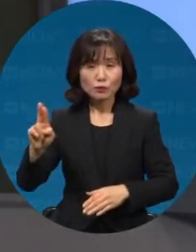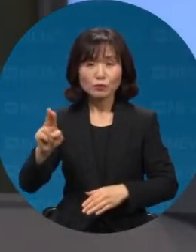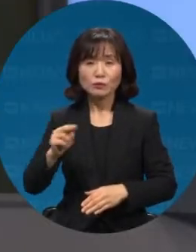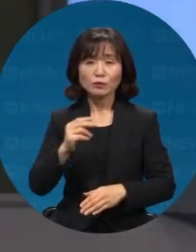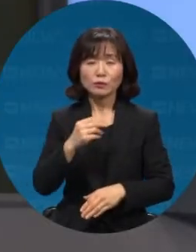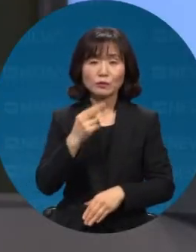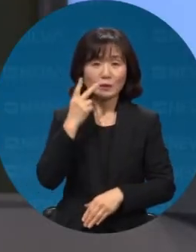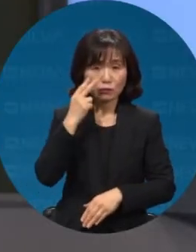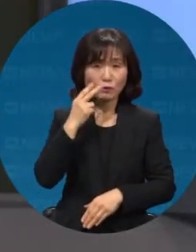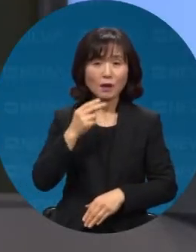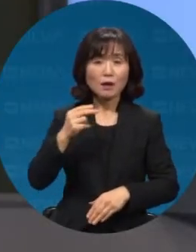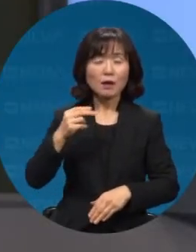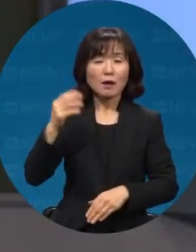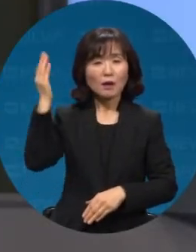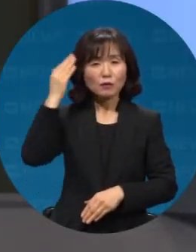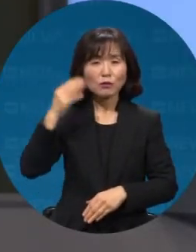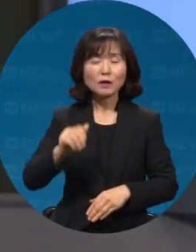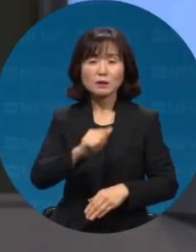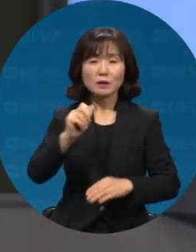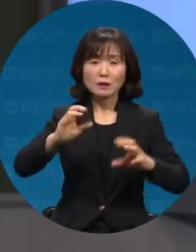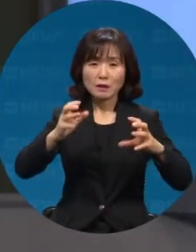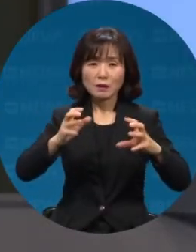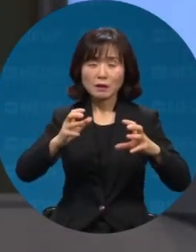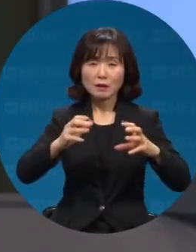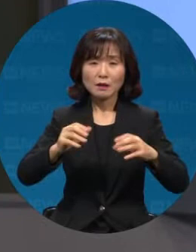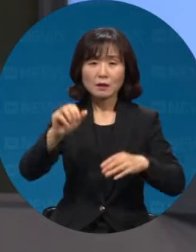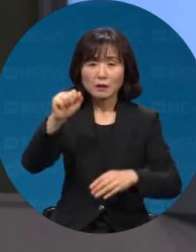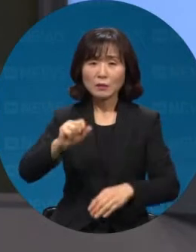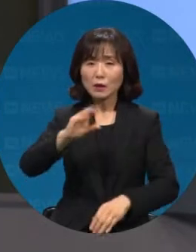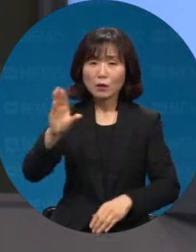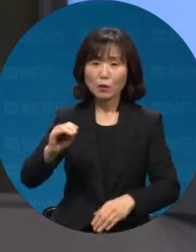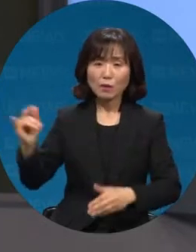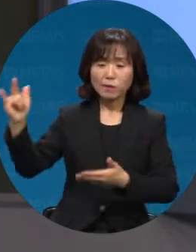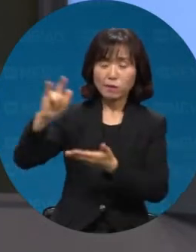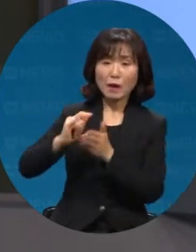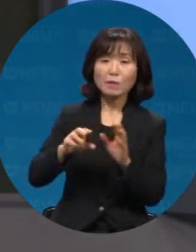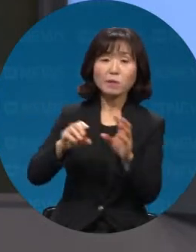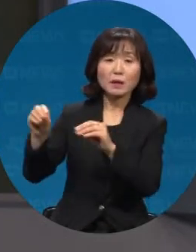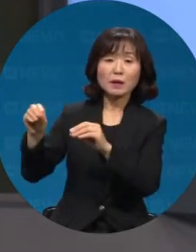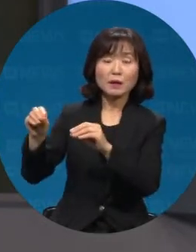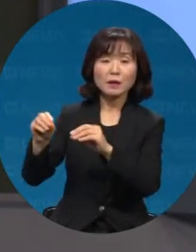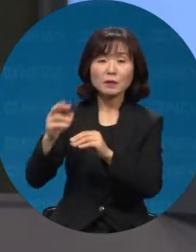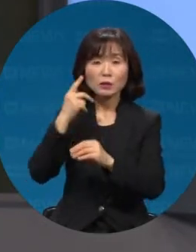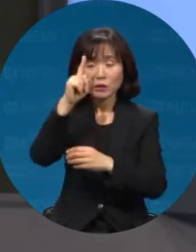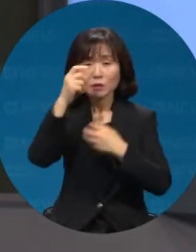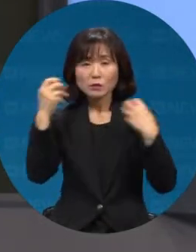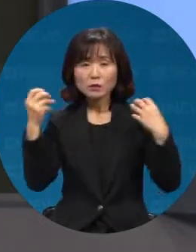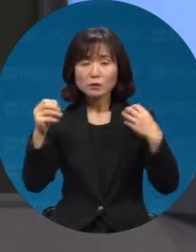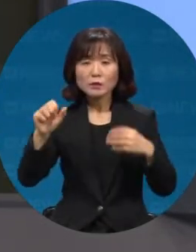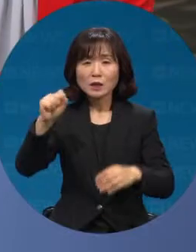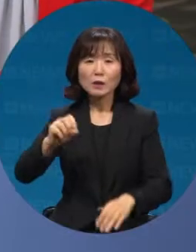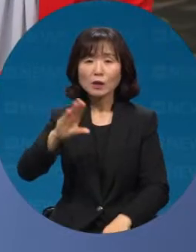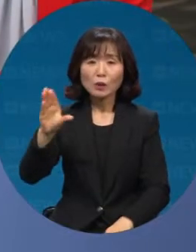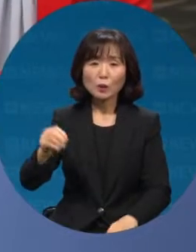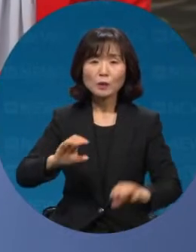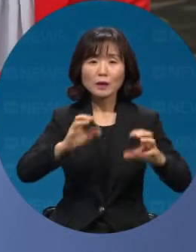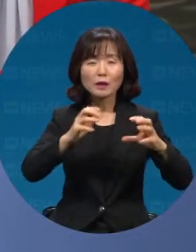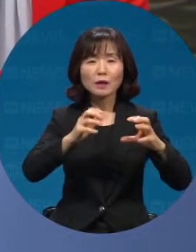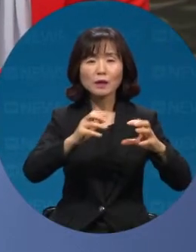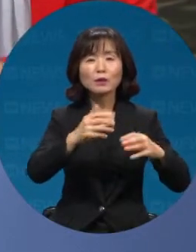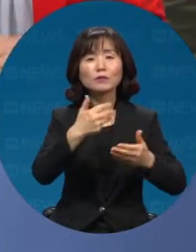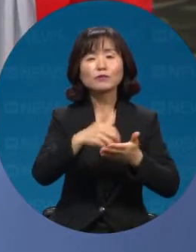우리나라를 포함한 아시아 국가 등이 남아공 항공편을 중단한 상태고요 예 미국 정부는 남아공 등 8개 구